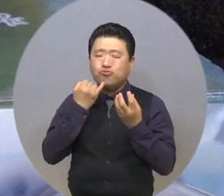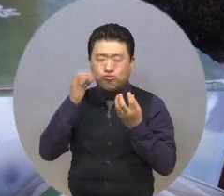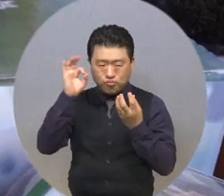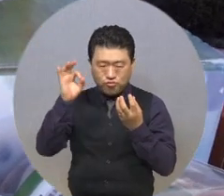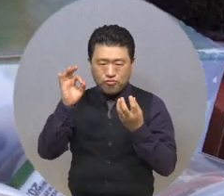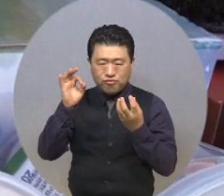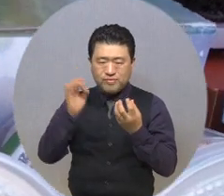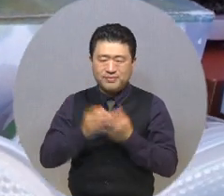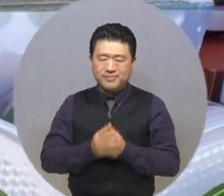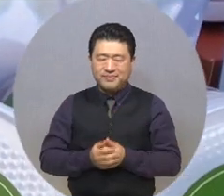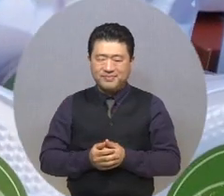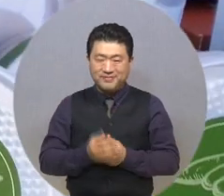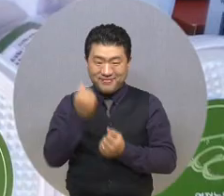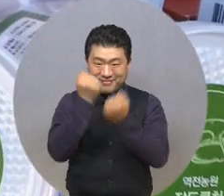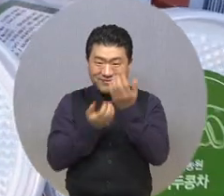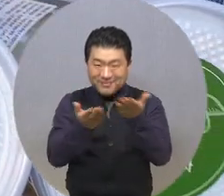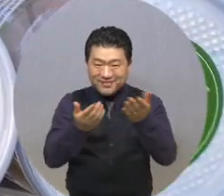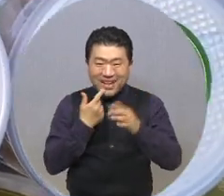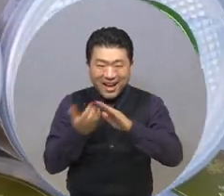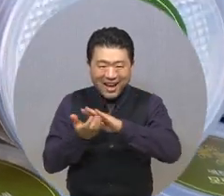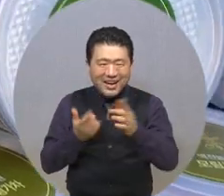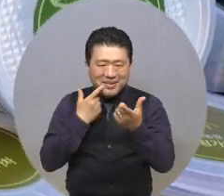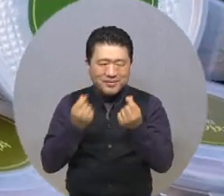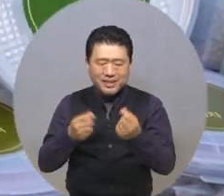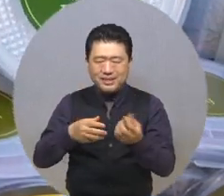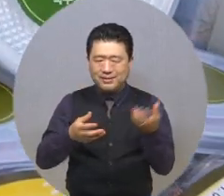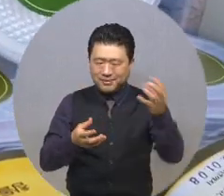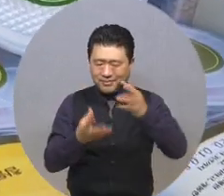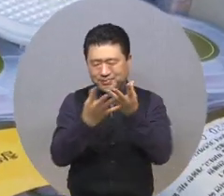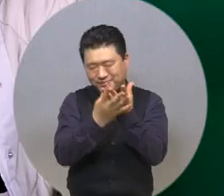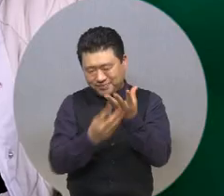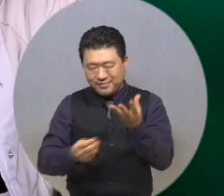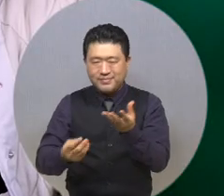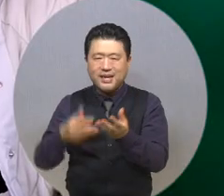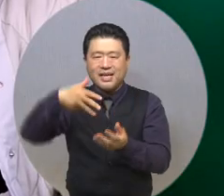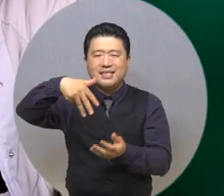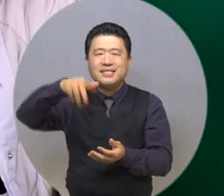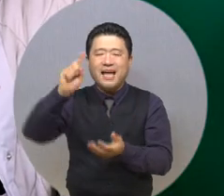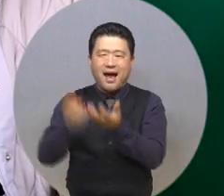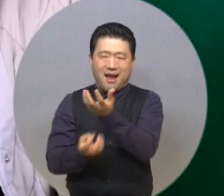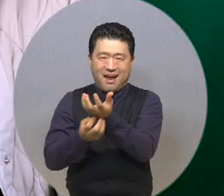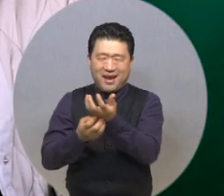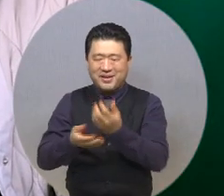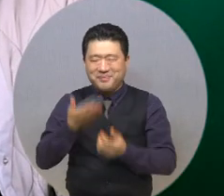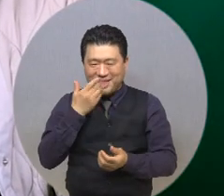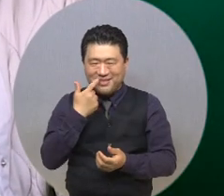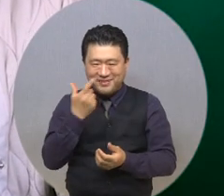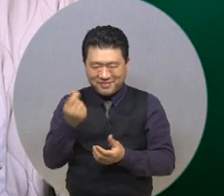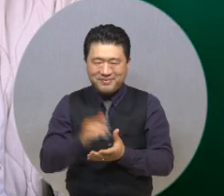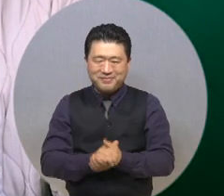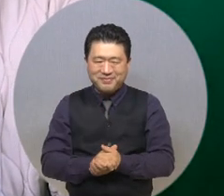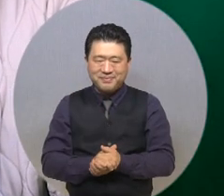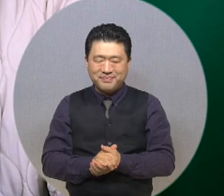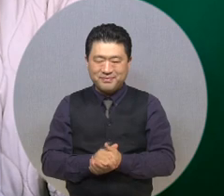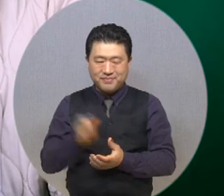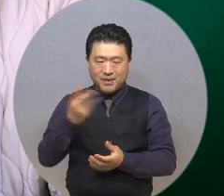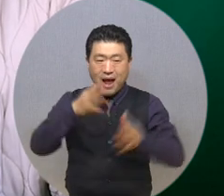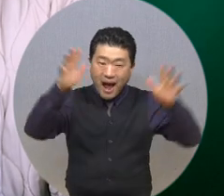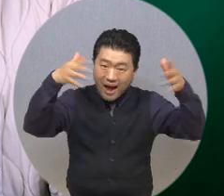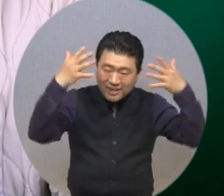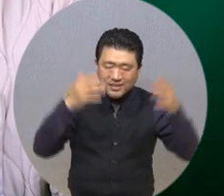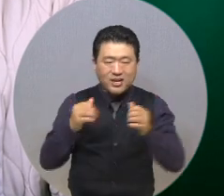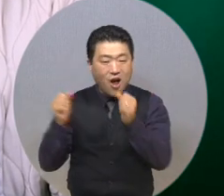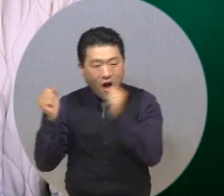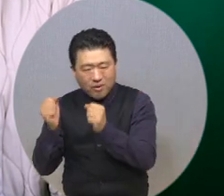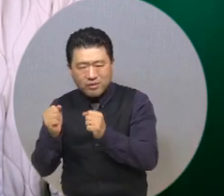설명드렸는데, 이렇게. 차로도. 예, 예. 달배 차로도 이렇게 마실 수 있고. 야, 또 이제 가을철,